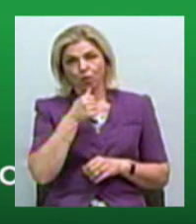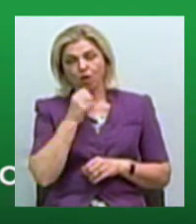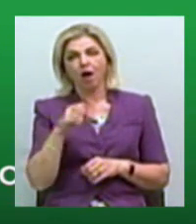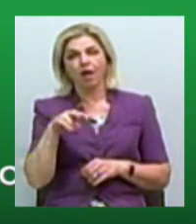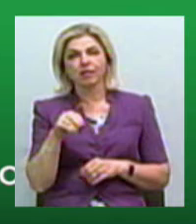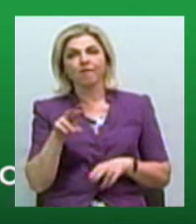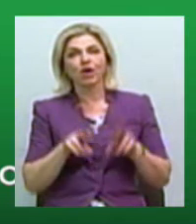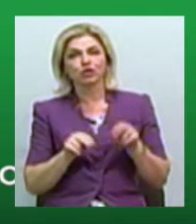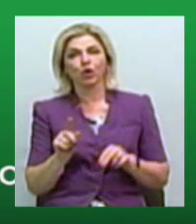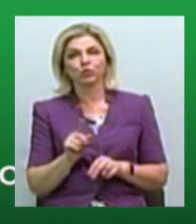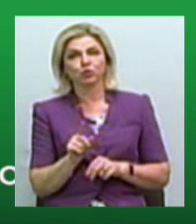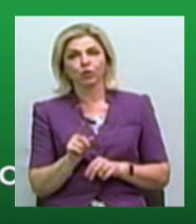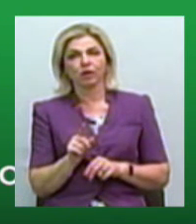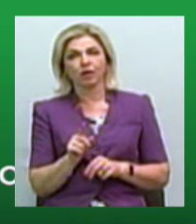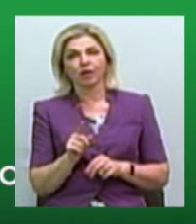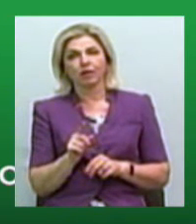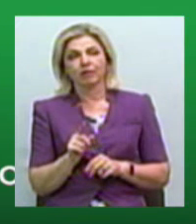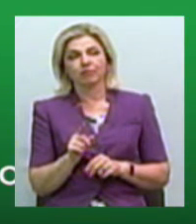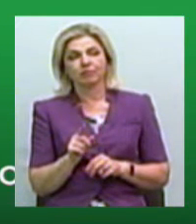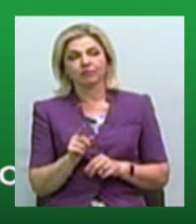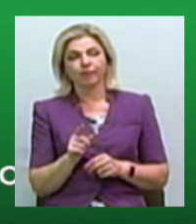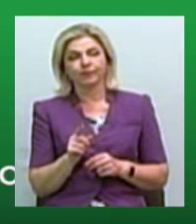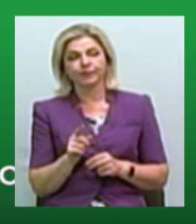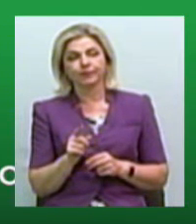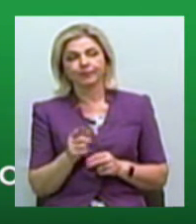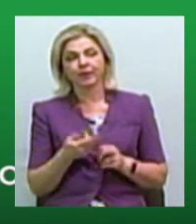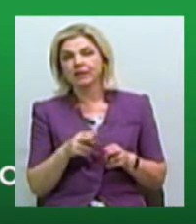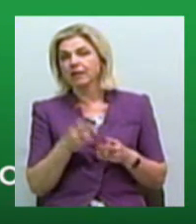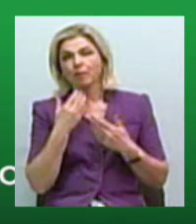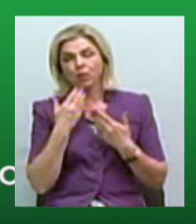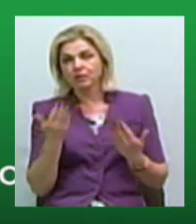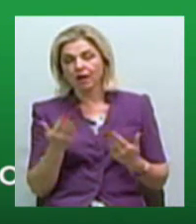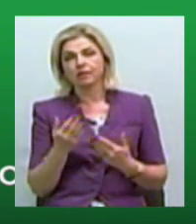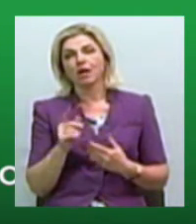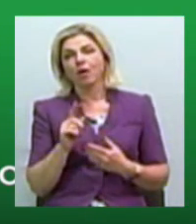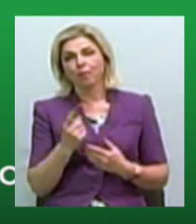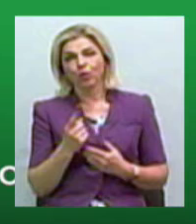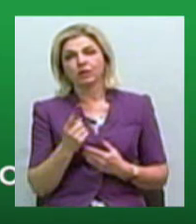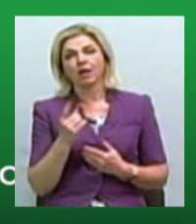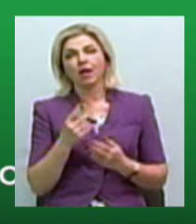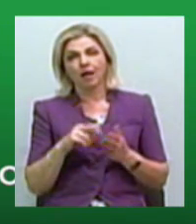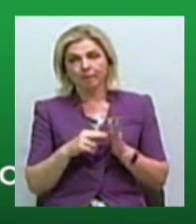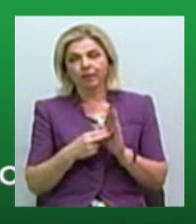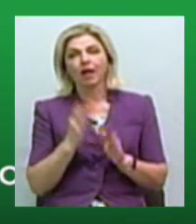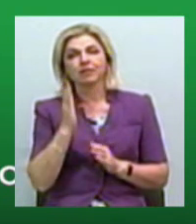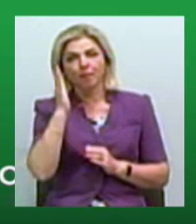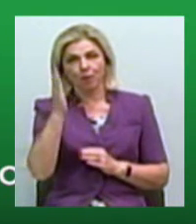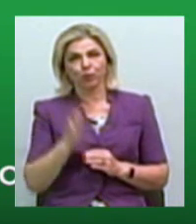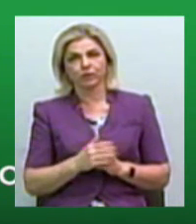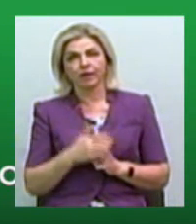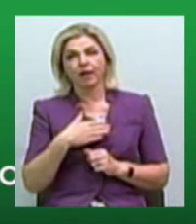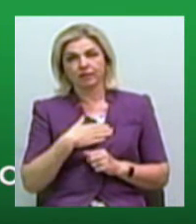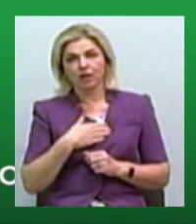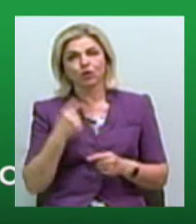що достатньо. Тому що інтелектуальне майбутнє